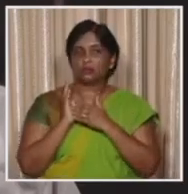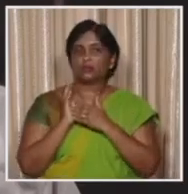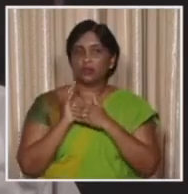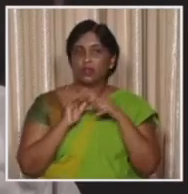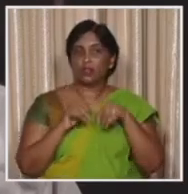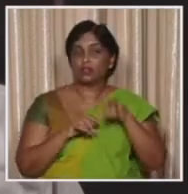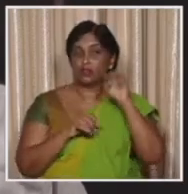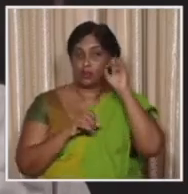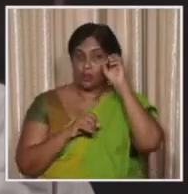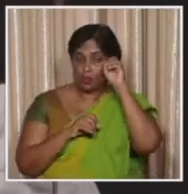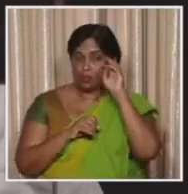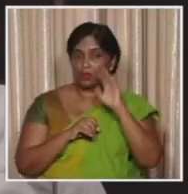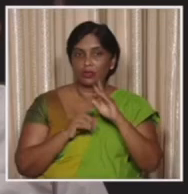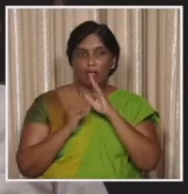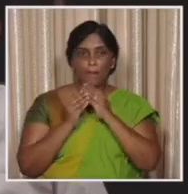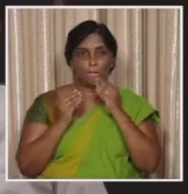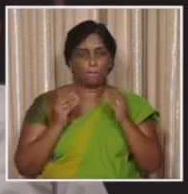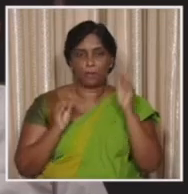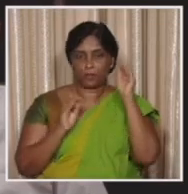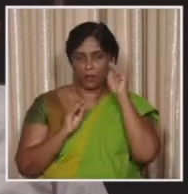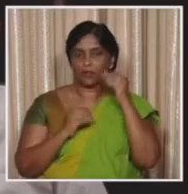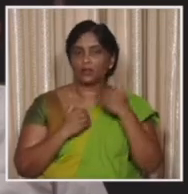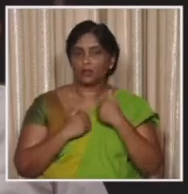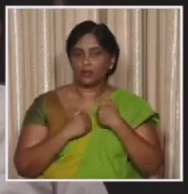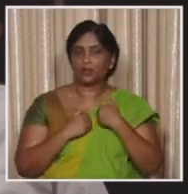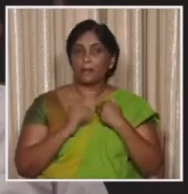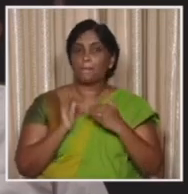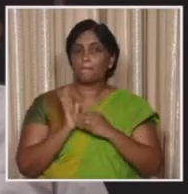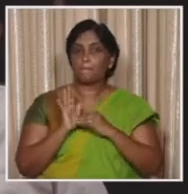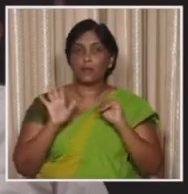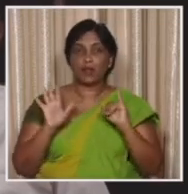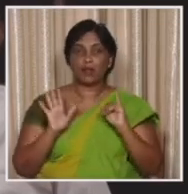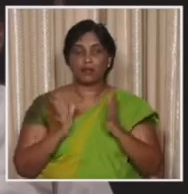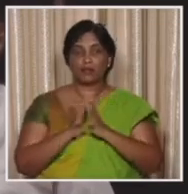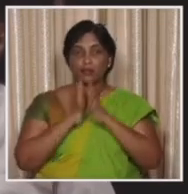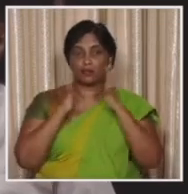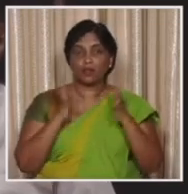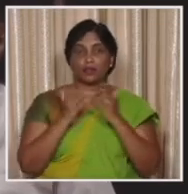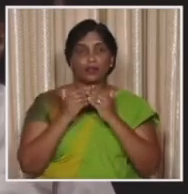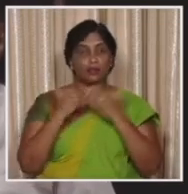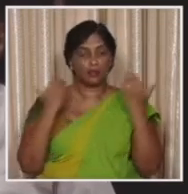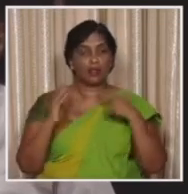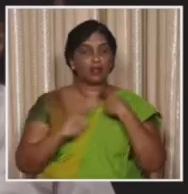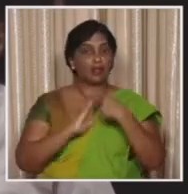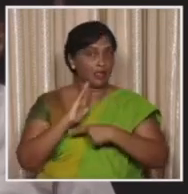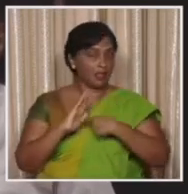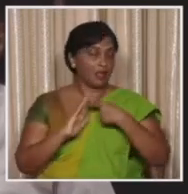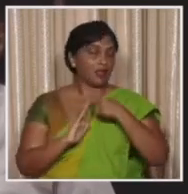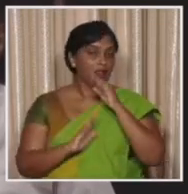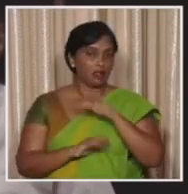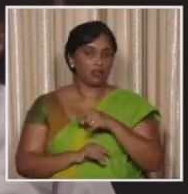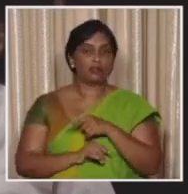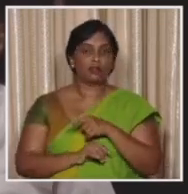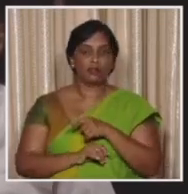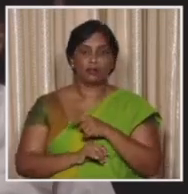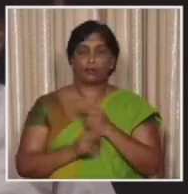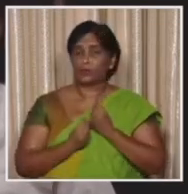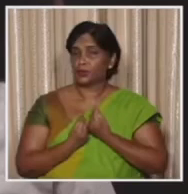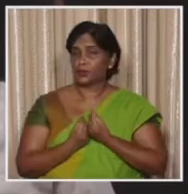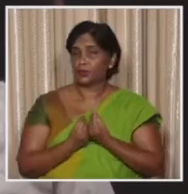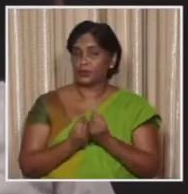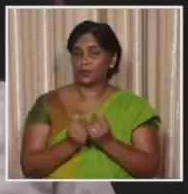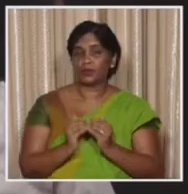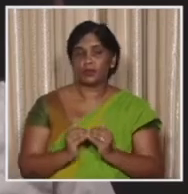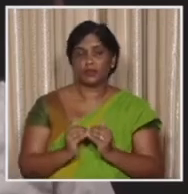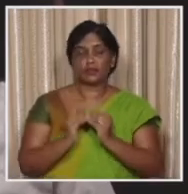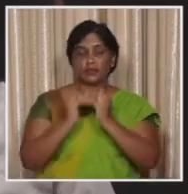අද උදෑසන ආපු ප්‍රවෘත්තියක් එක්ක. මම හිතනවා මිලියන 6කට වඩා කියවන සංගරාවක ලංකාව තමයි වේගයෙන්ම